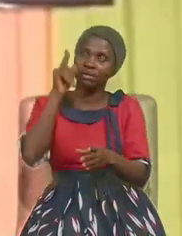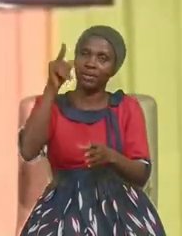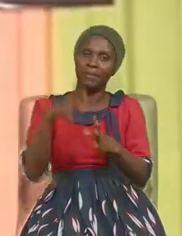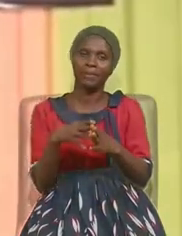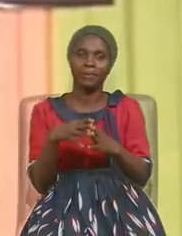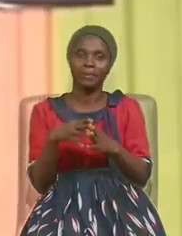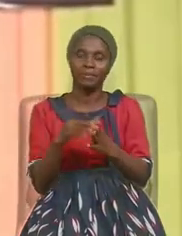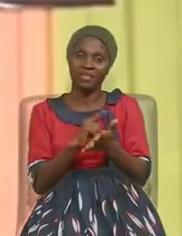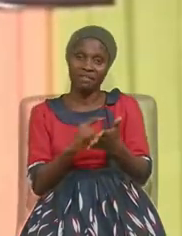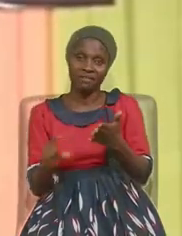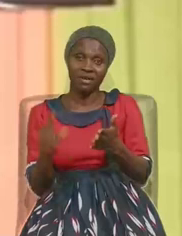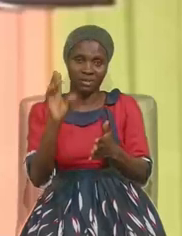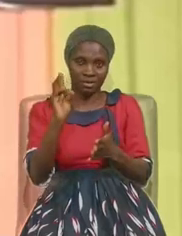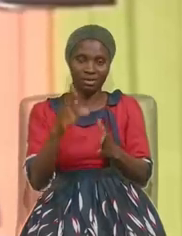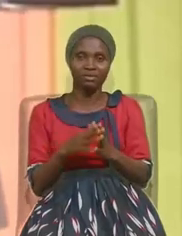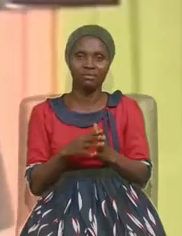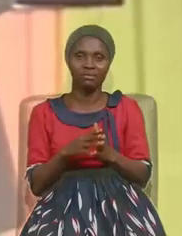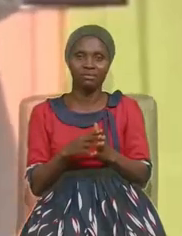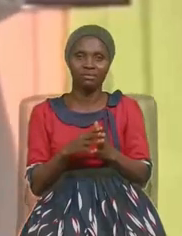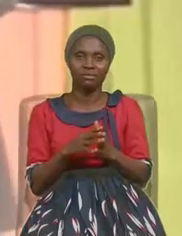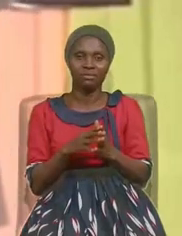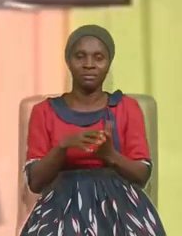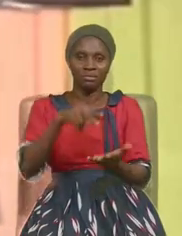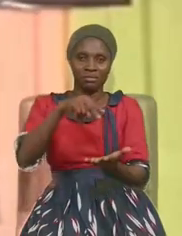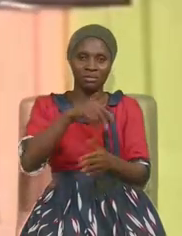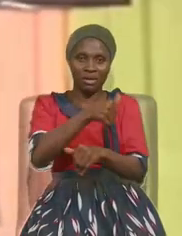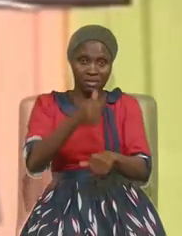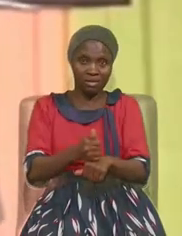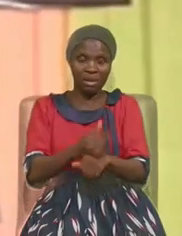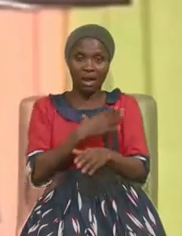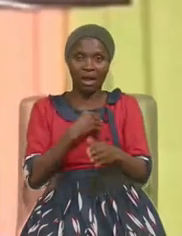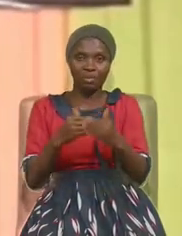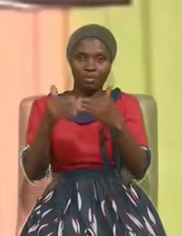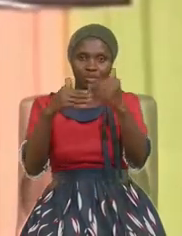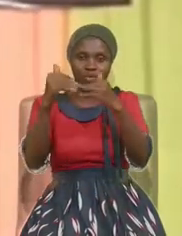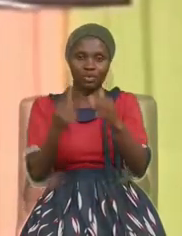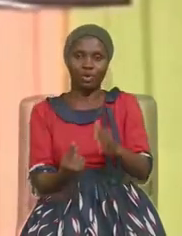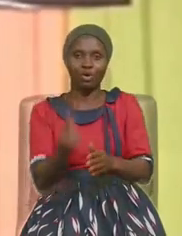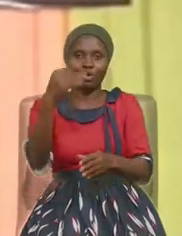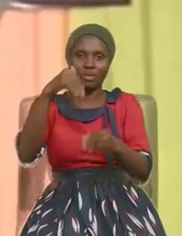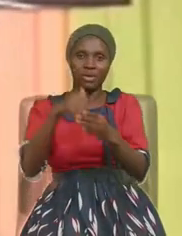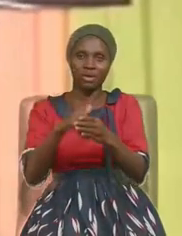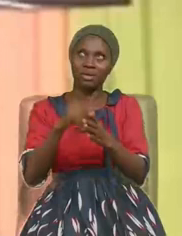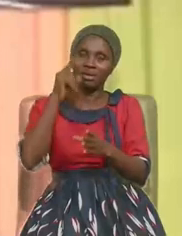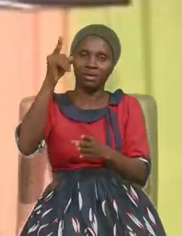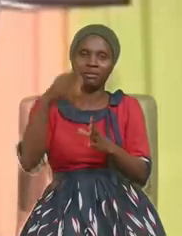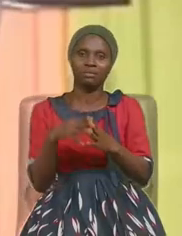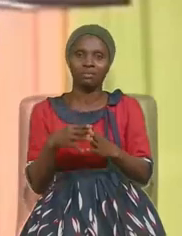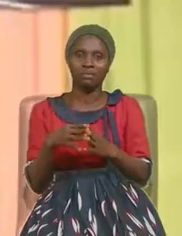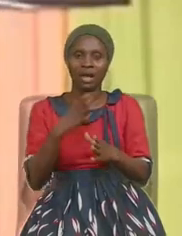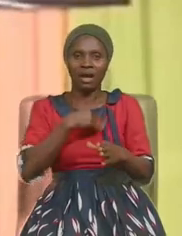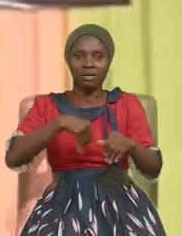Verset 7. Étant enraciné, fondé en lui et affermi par la